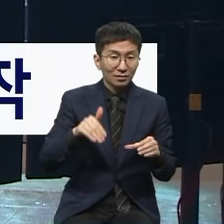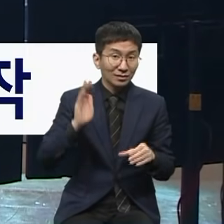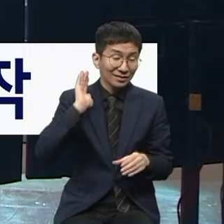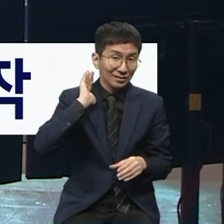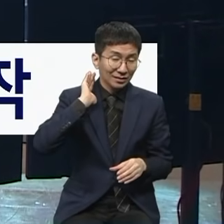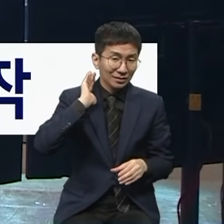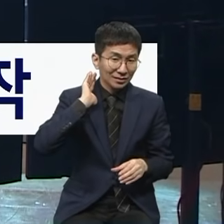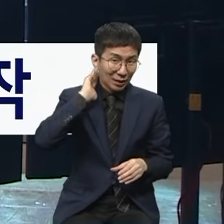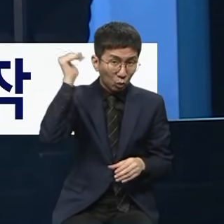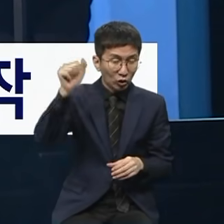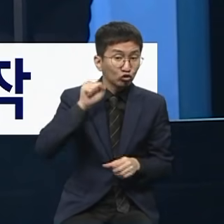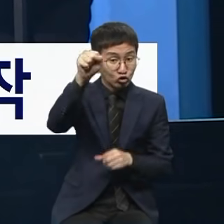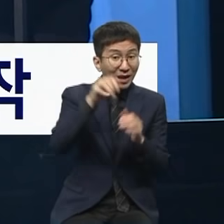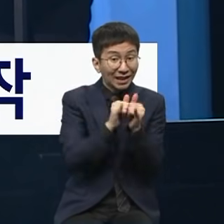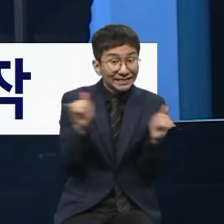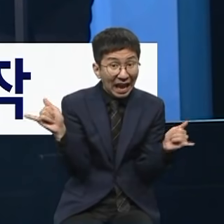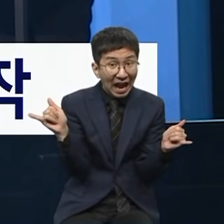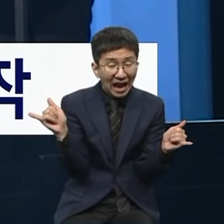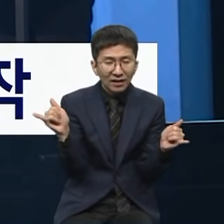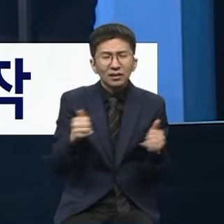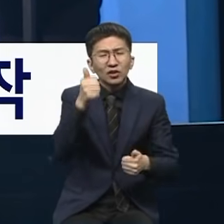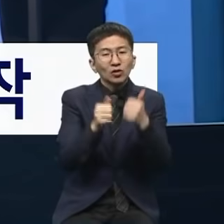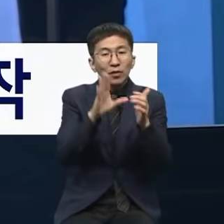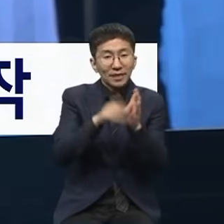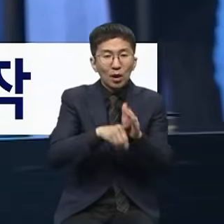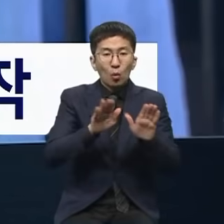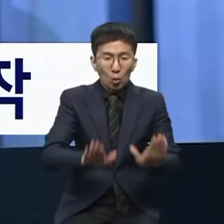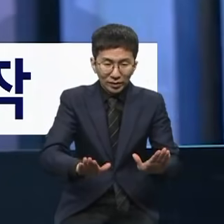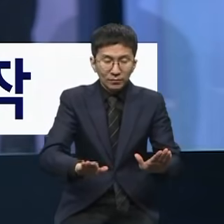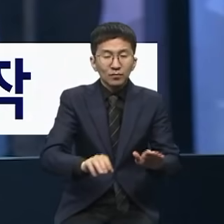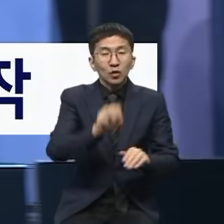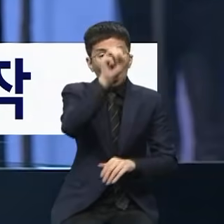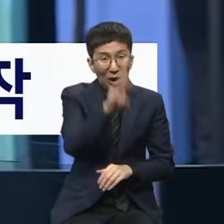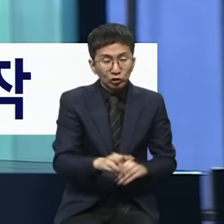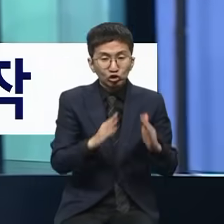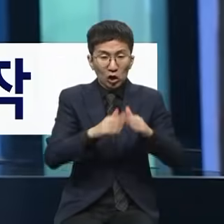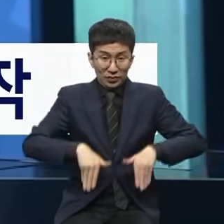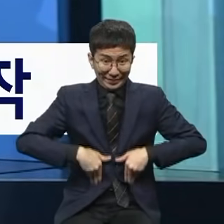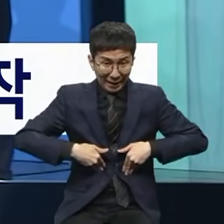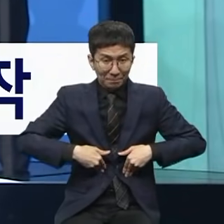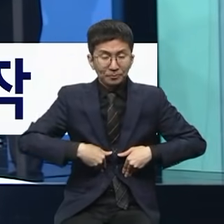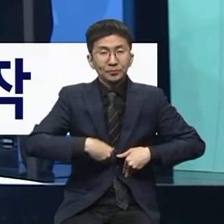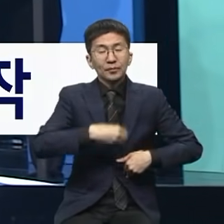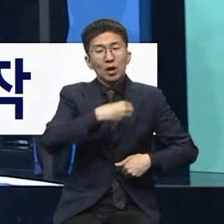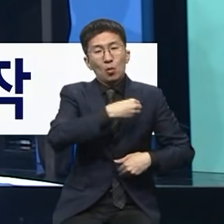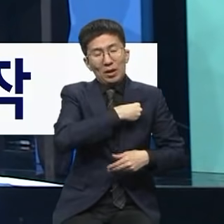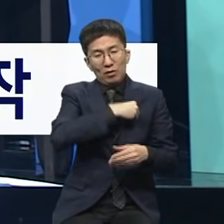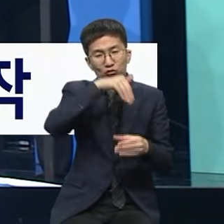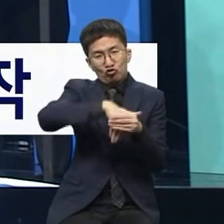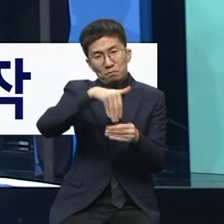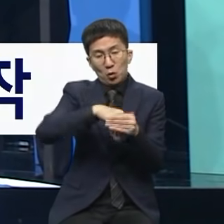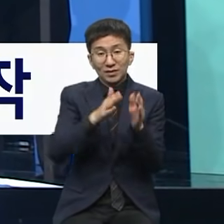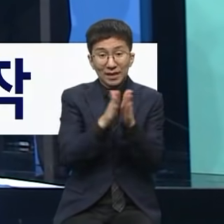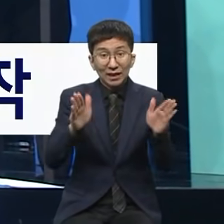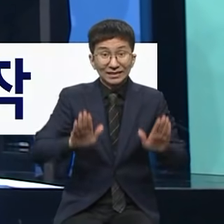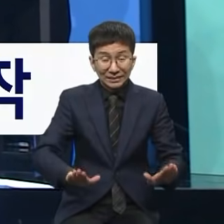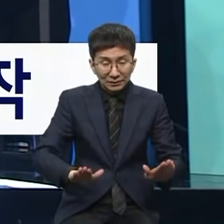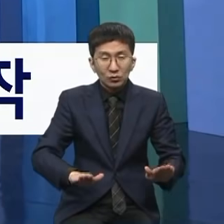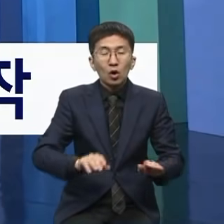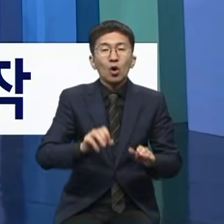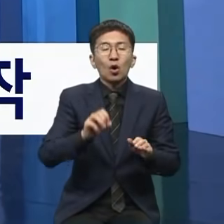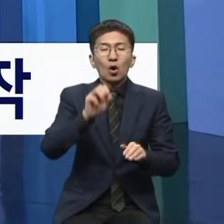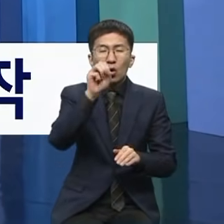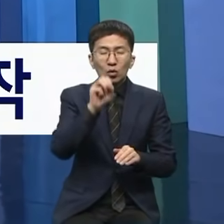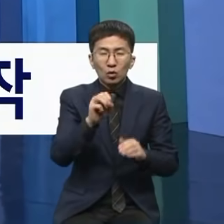전남 권리당원들의 온라인 투표가 오늘 시작됐는데 이번 주말로 예정된 최대 승부처 호남 경선을 앞두고